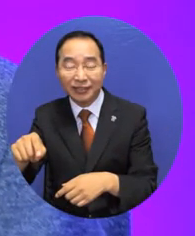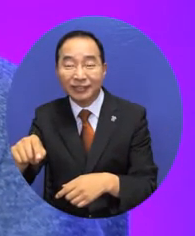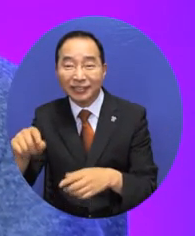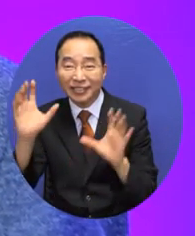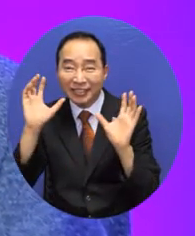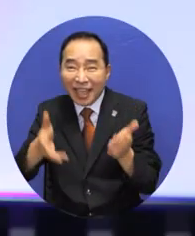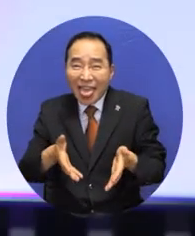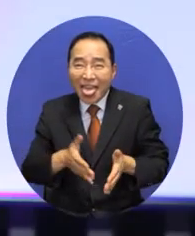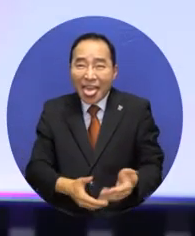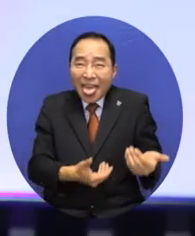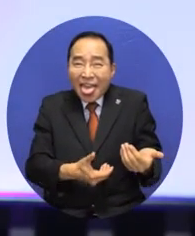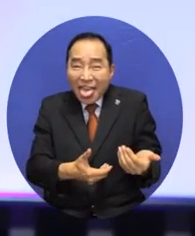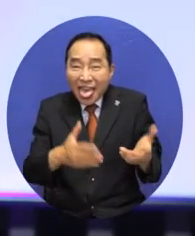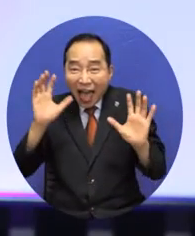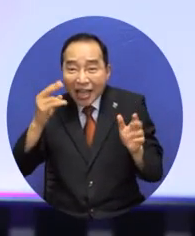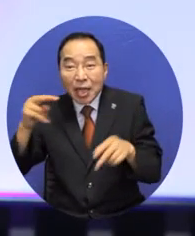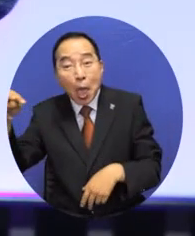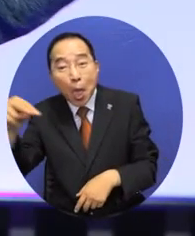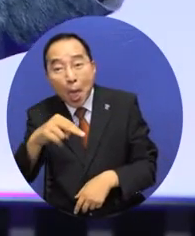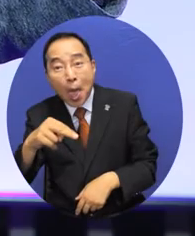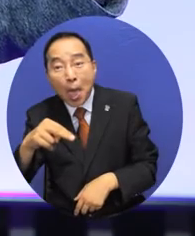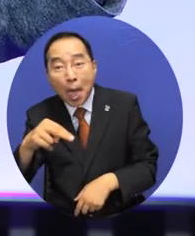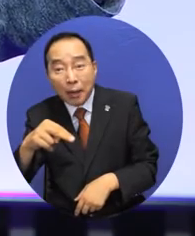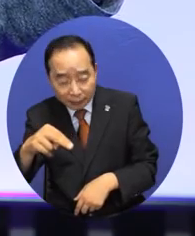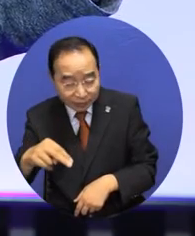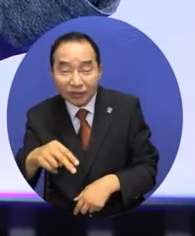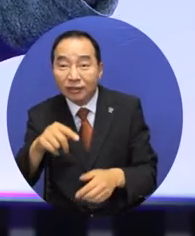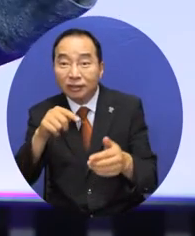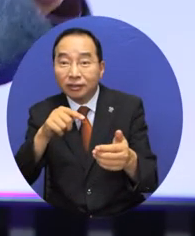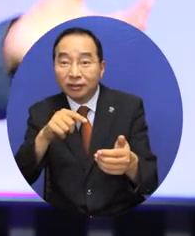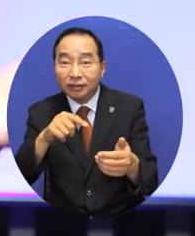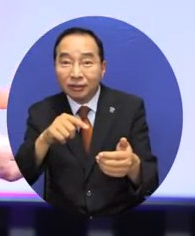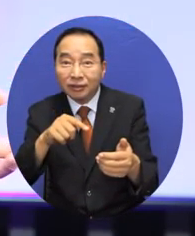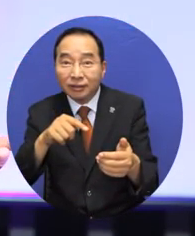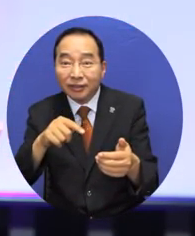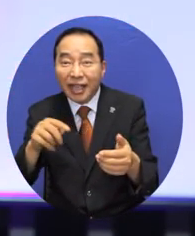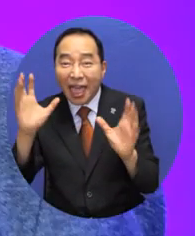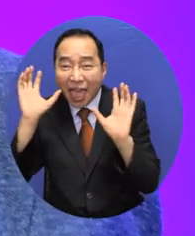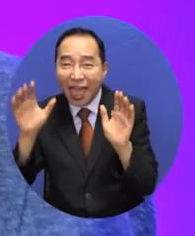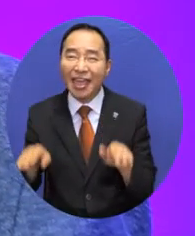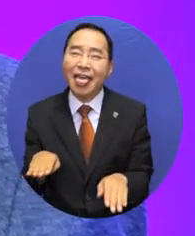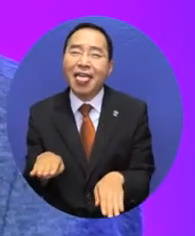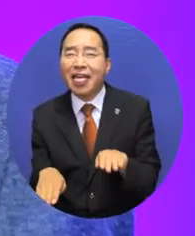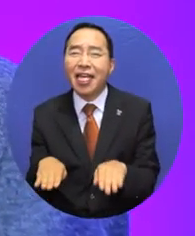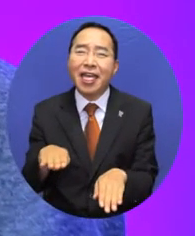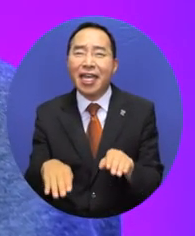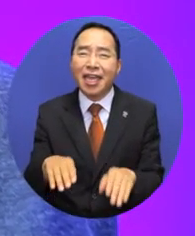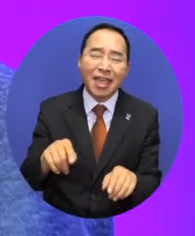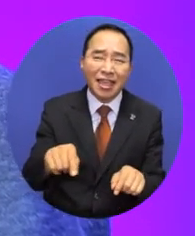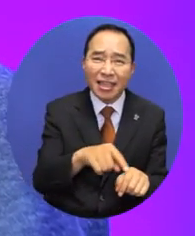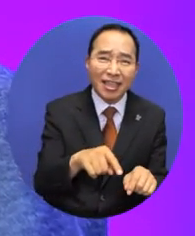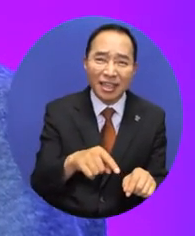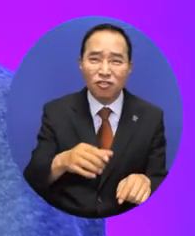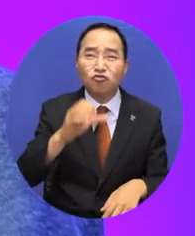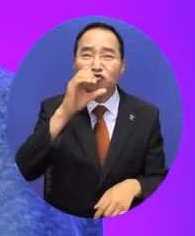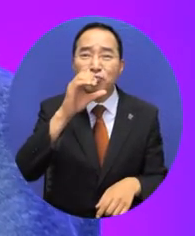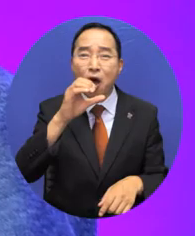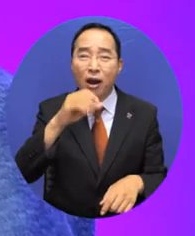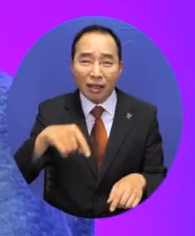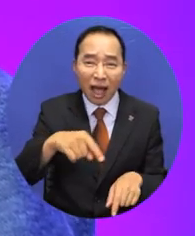지켜봤습니다. 그래서 아기가 우유를 먹으러 가다가 엎어지면 초등학생들도 같이